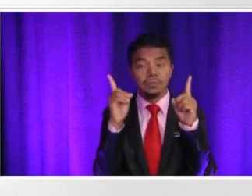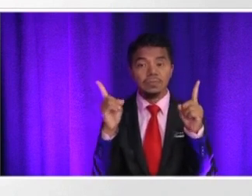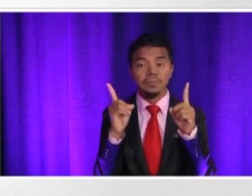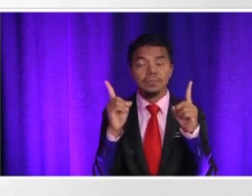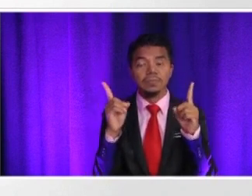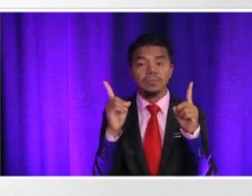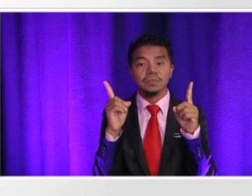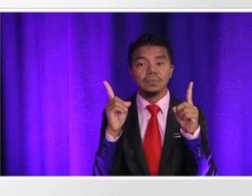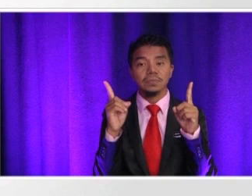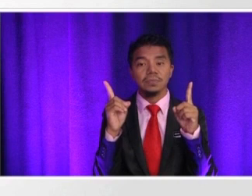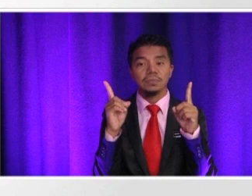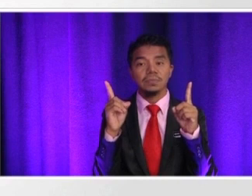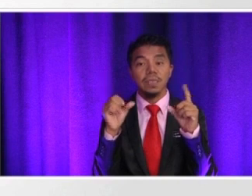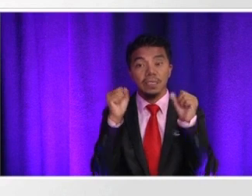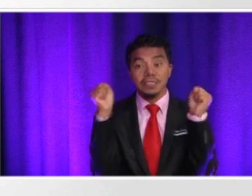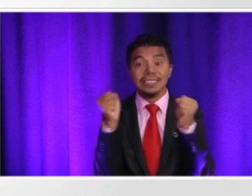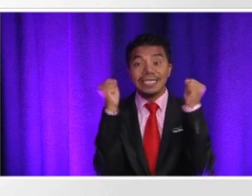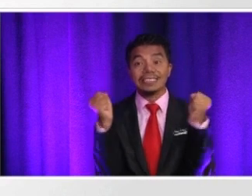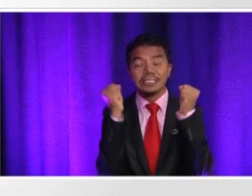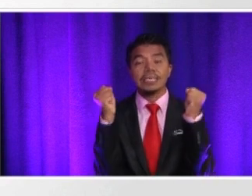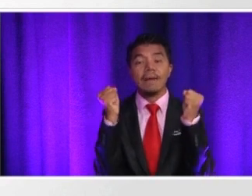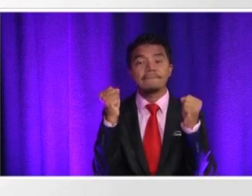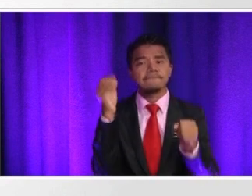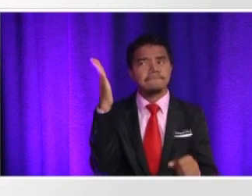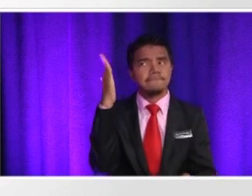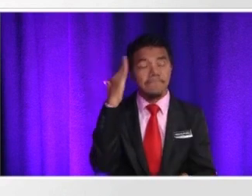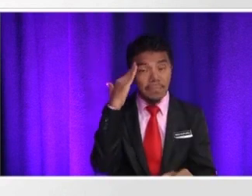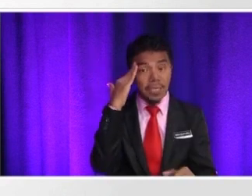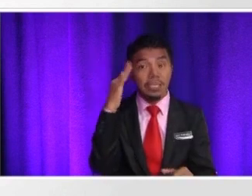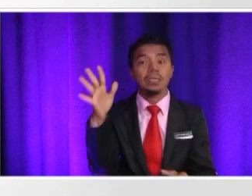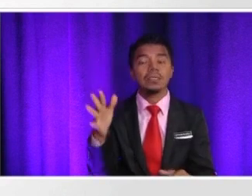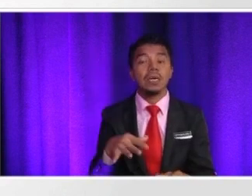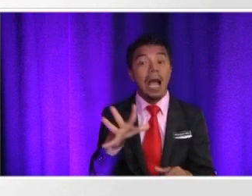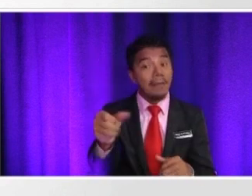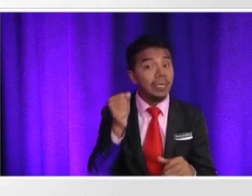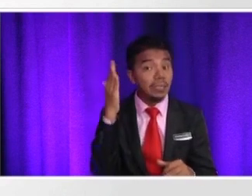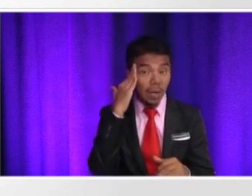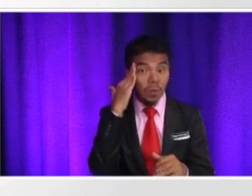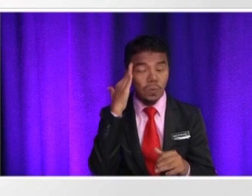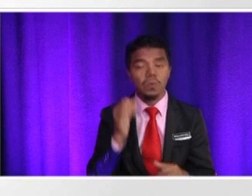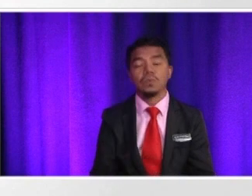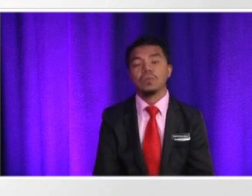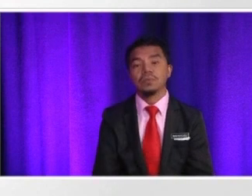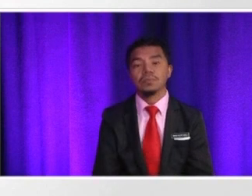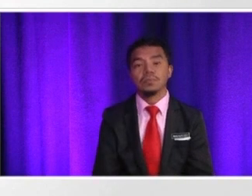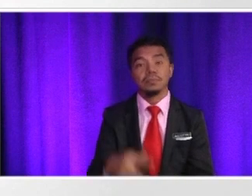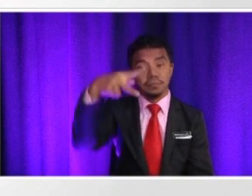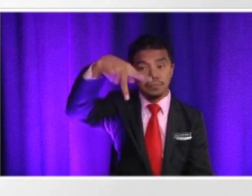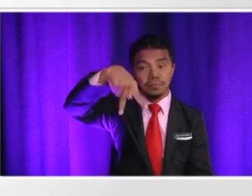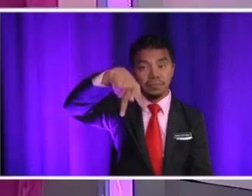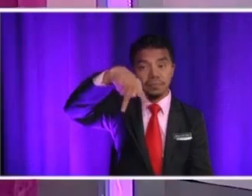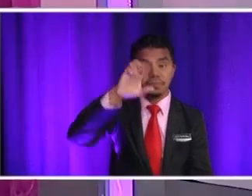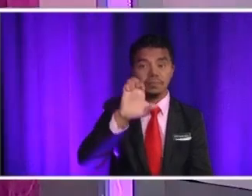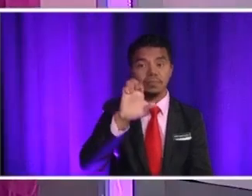perniagaan. Kedua, bertindak pantas. Okey. So, jadi itulah dia maknanya